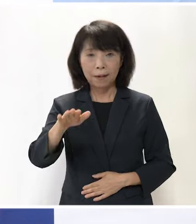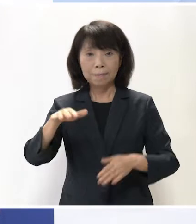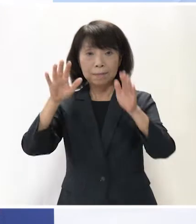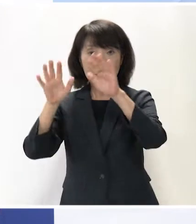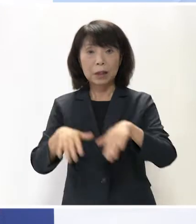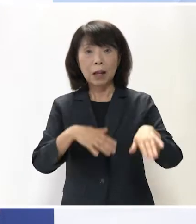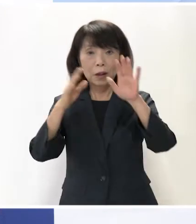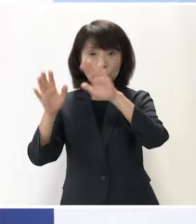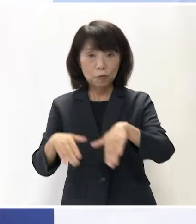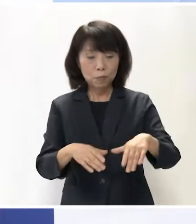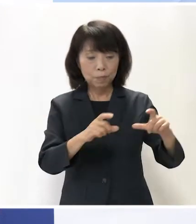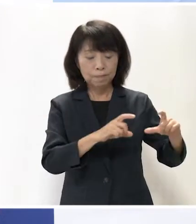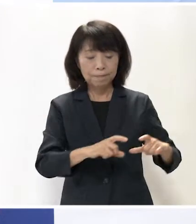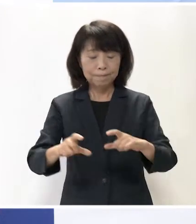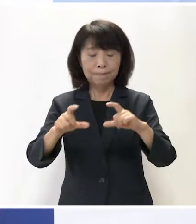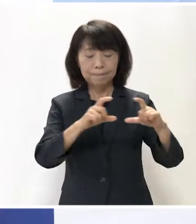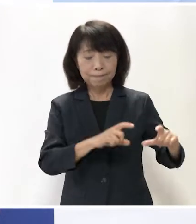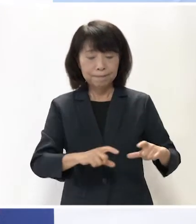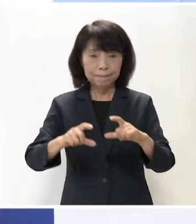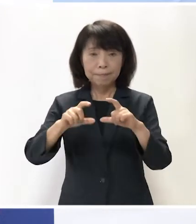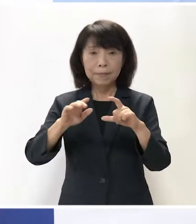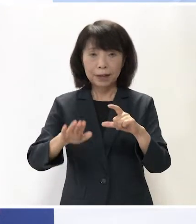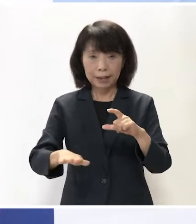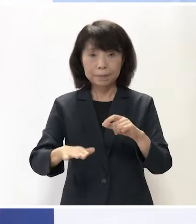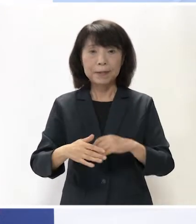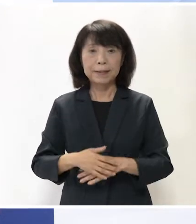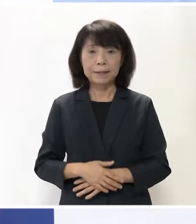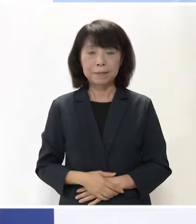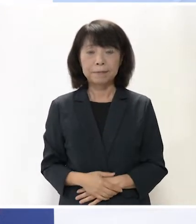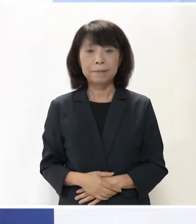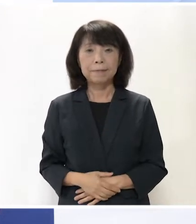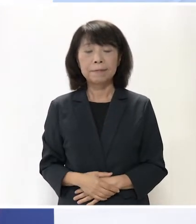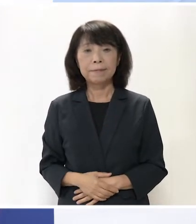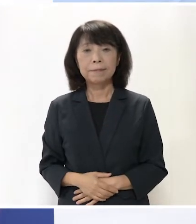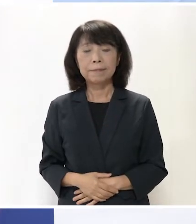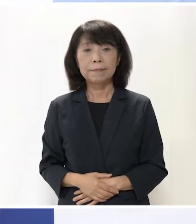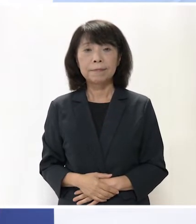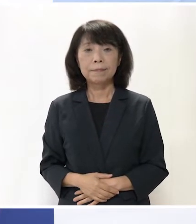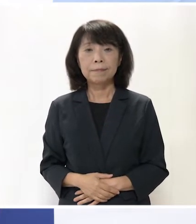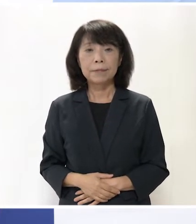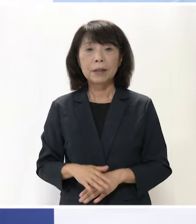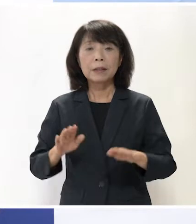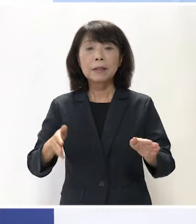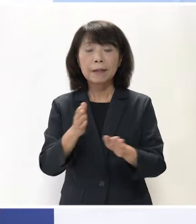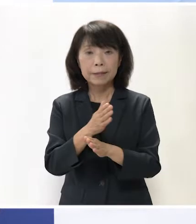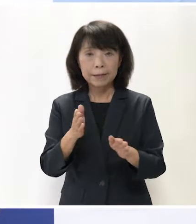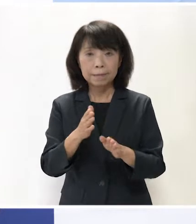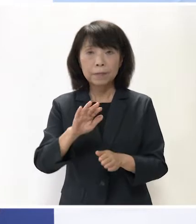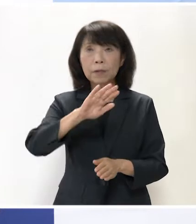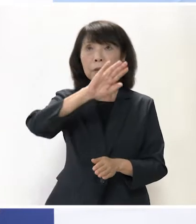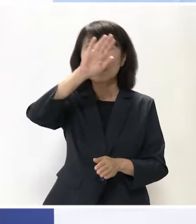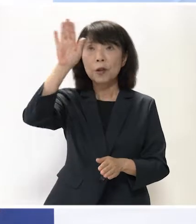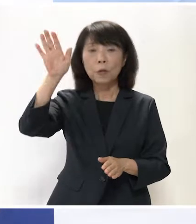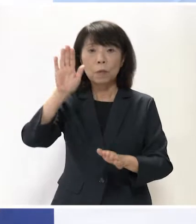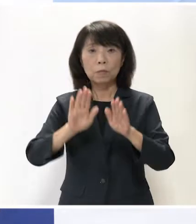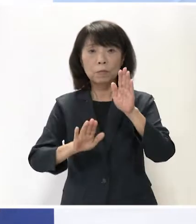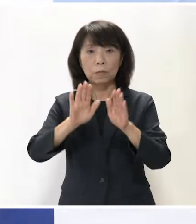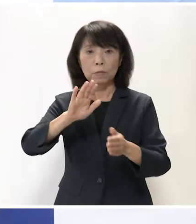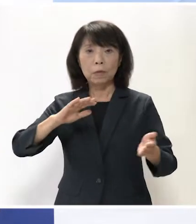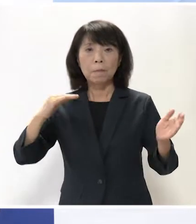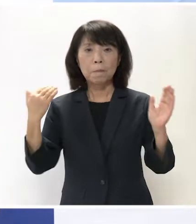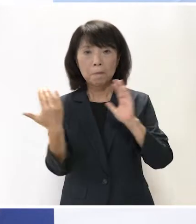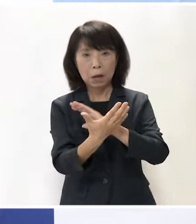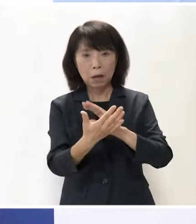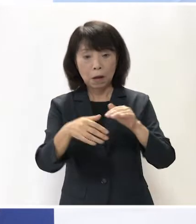格的な台風の季節を迎えることになります。最近では気候変動等の